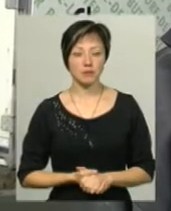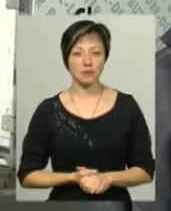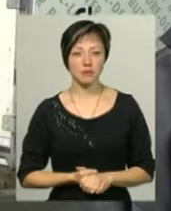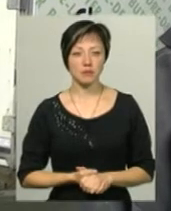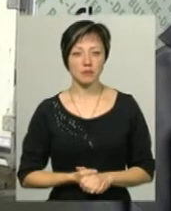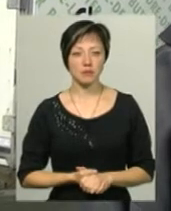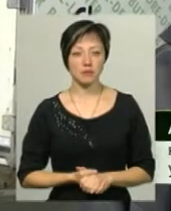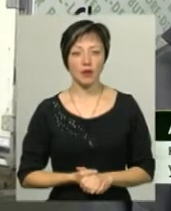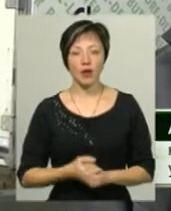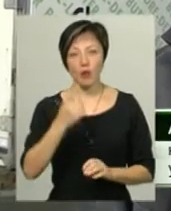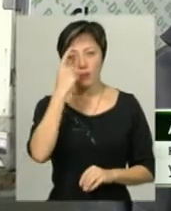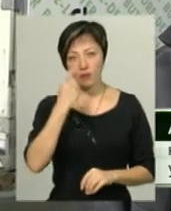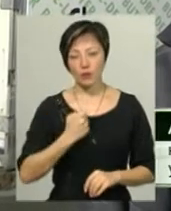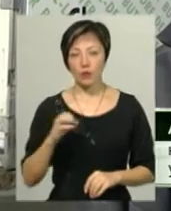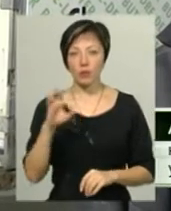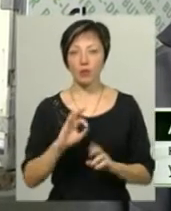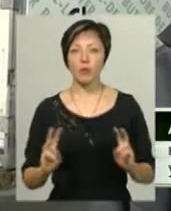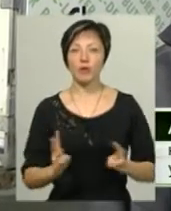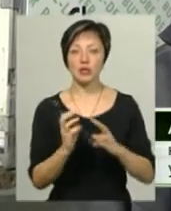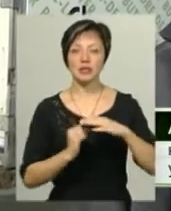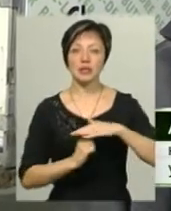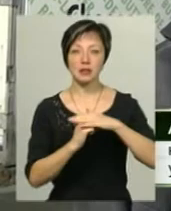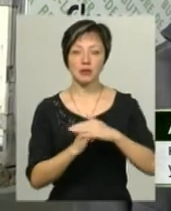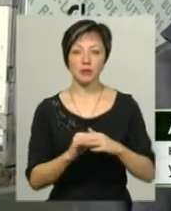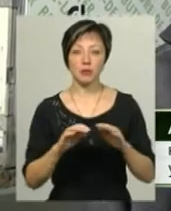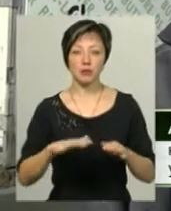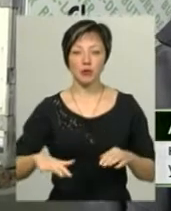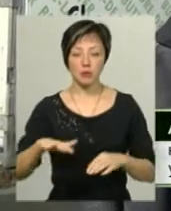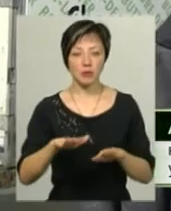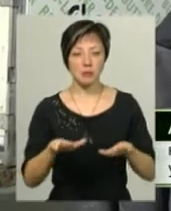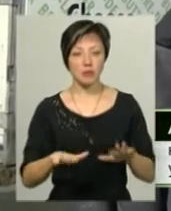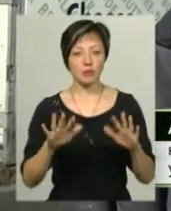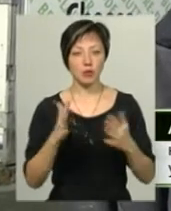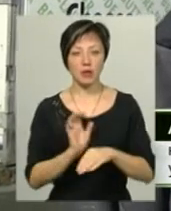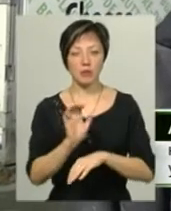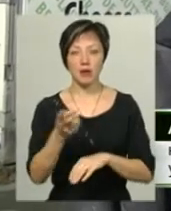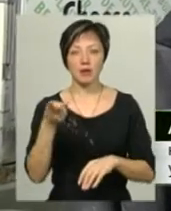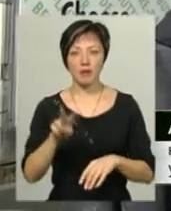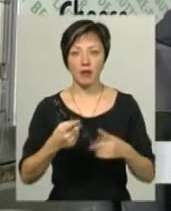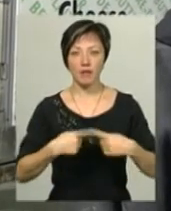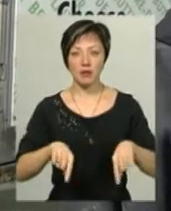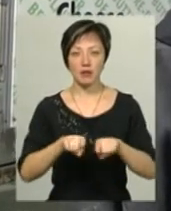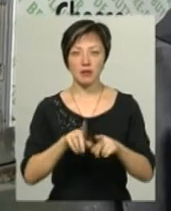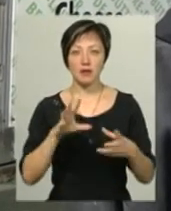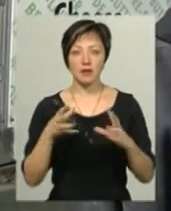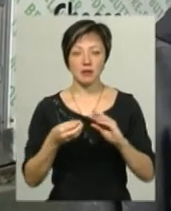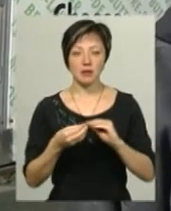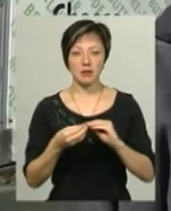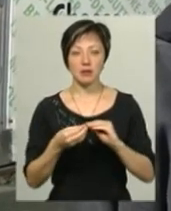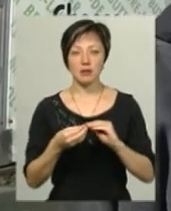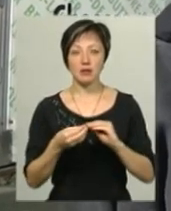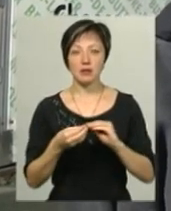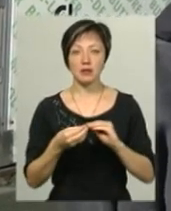Поступило повідомлення про пожежу складських приміщень. На місце події було направлено 2 відділення 13-ї ДПРЧ міста